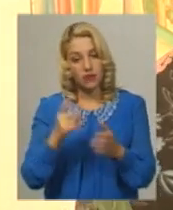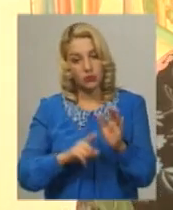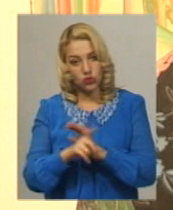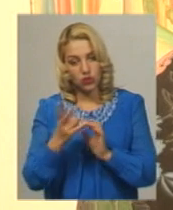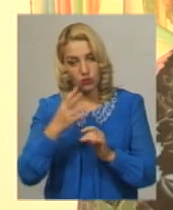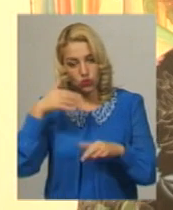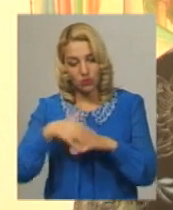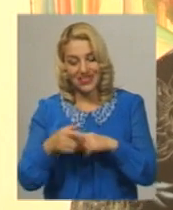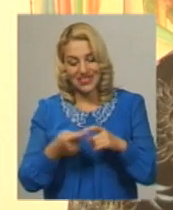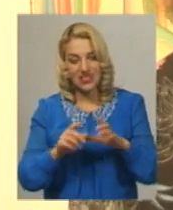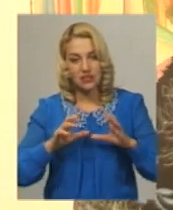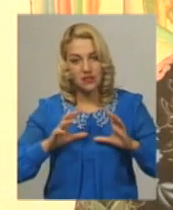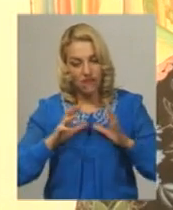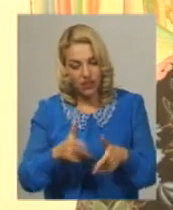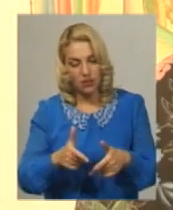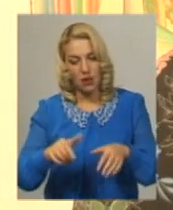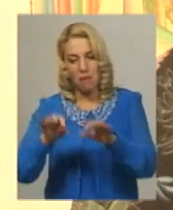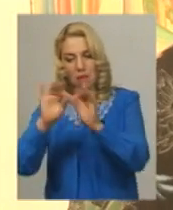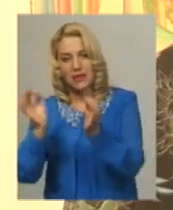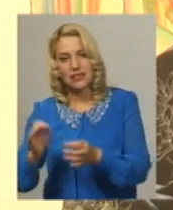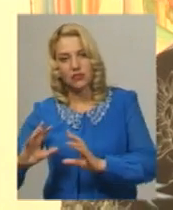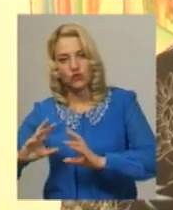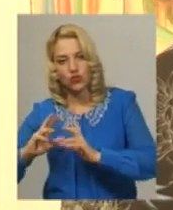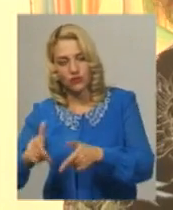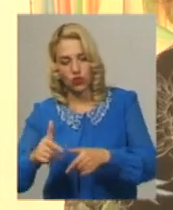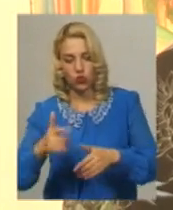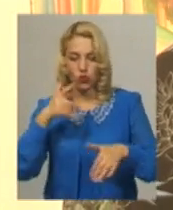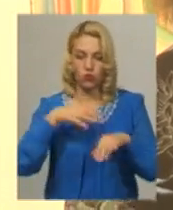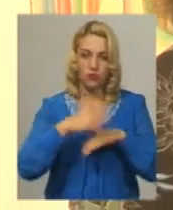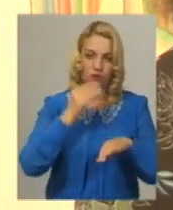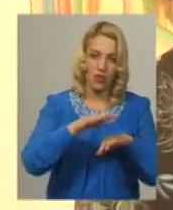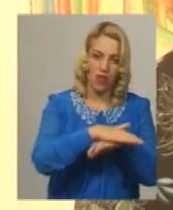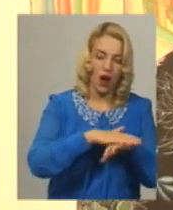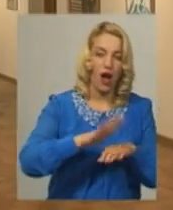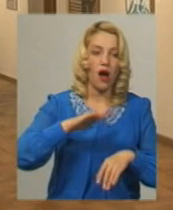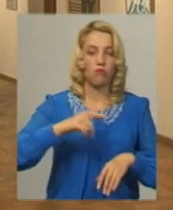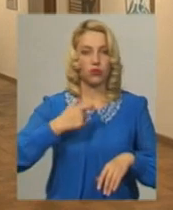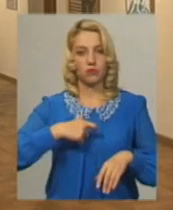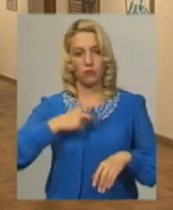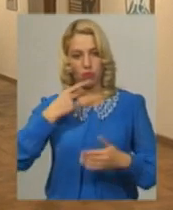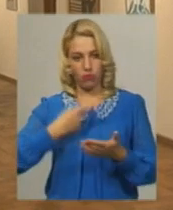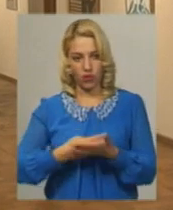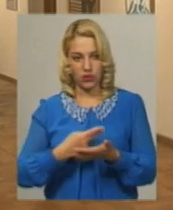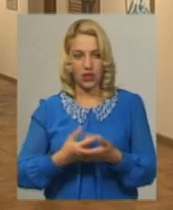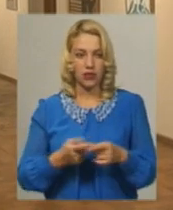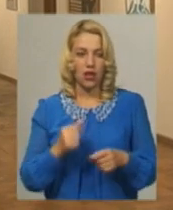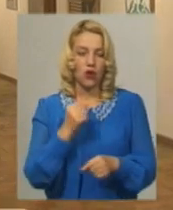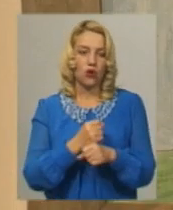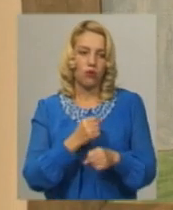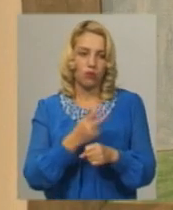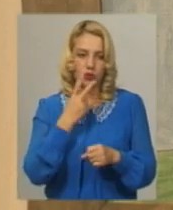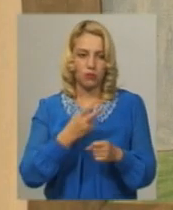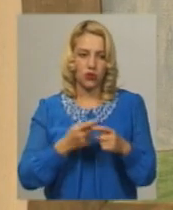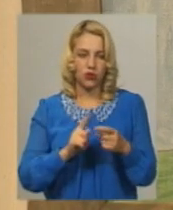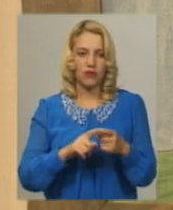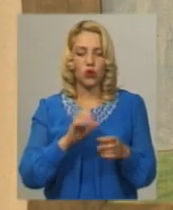б якось, зрозуміти мистецтво світу, зрозуміти свій народ, а потім вже проявляти себе. У роботах Бойчука простежує філософа